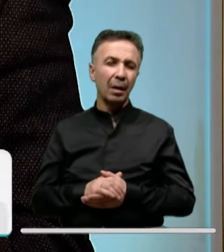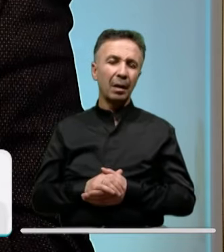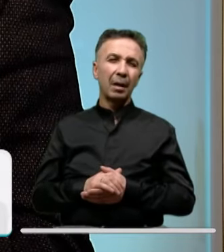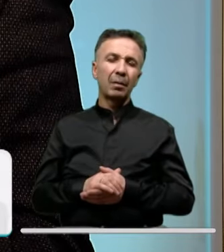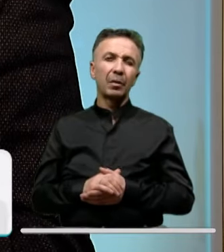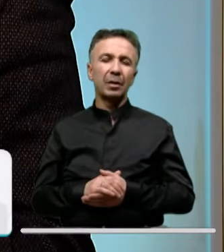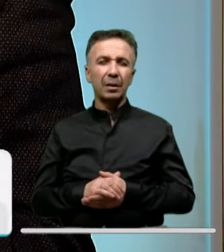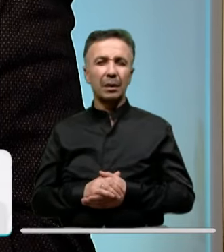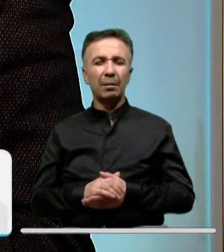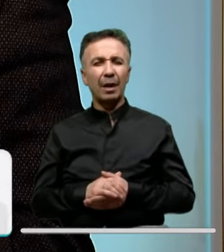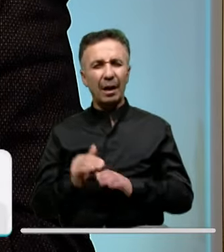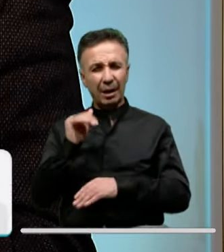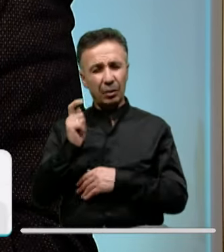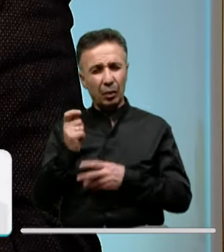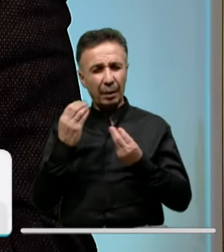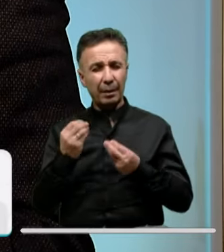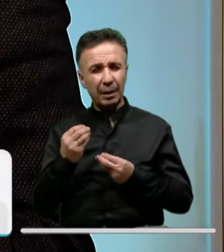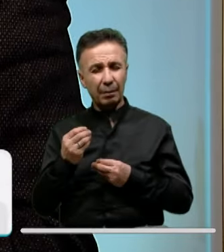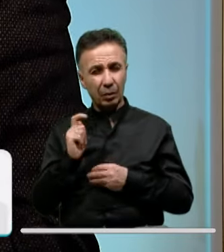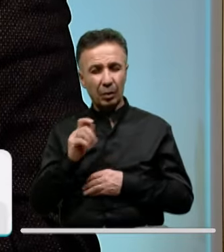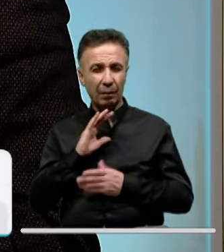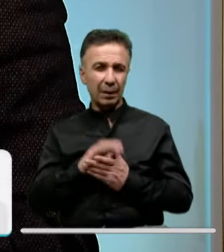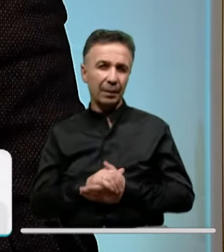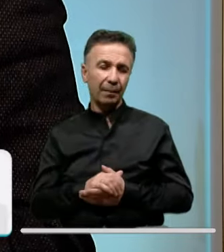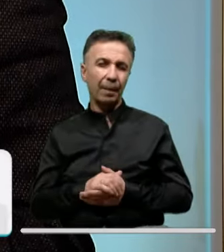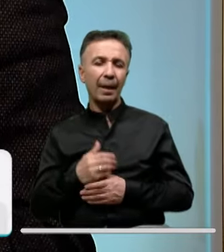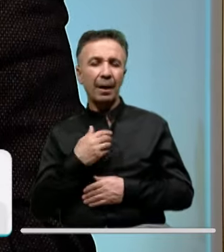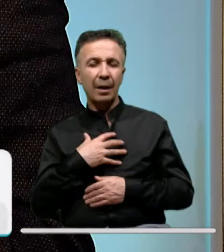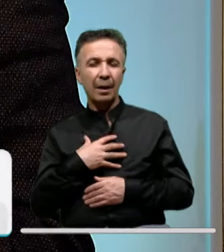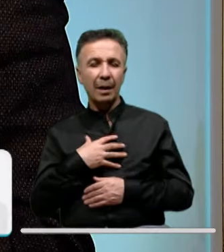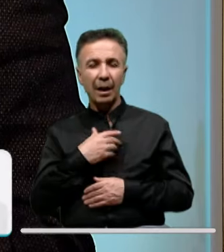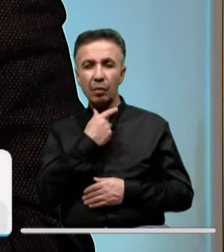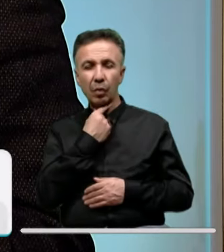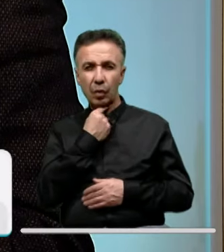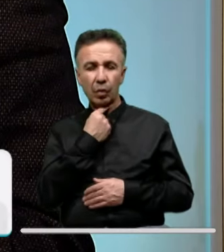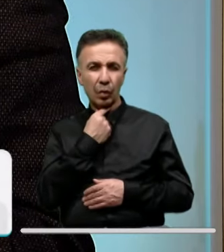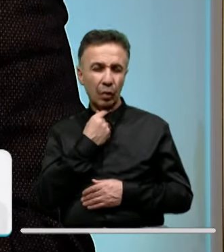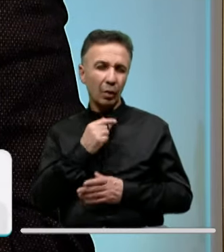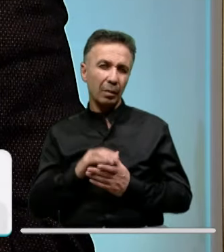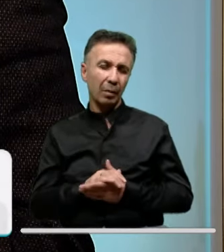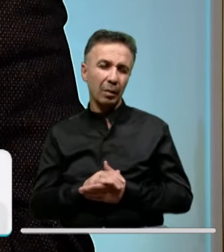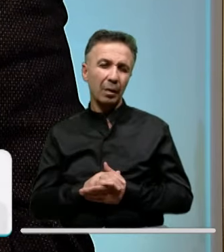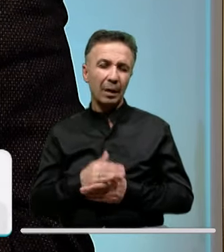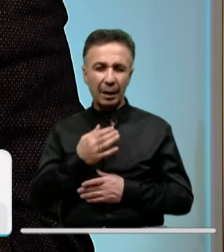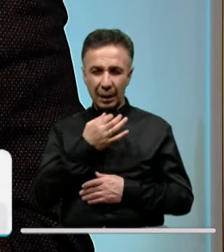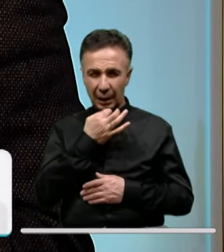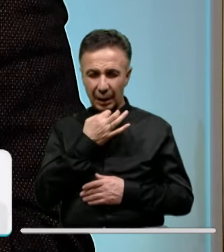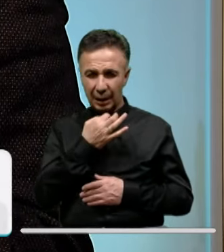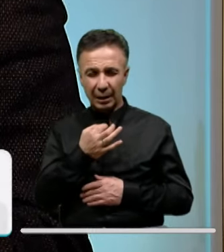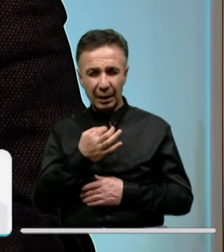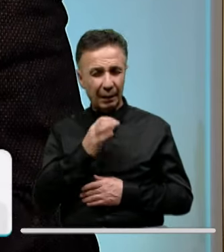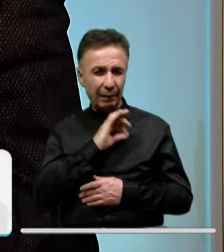büyük bir meşakkatse ne olabilir? Sizin de ifade ettiğiniz gibi sahibi özür olmak yani özürlülük ruhsatlarına